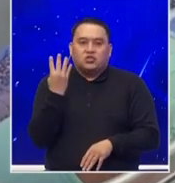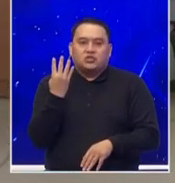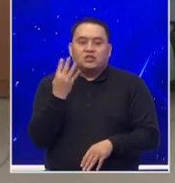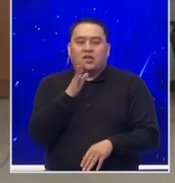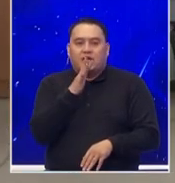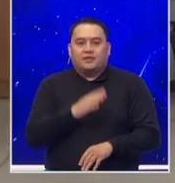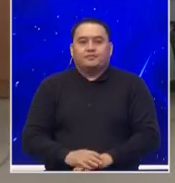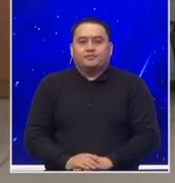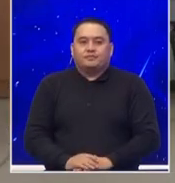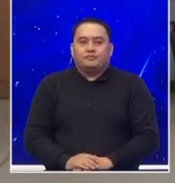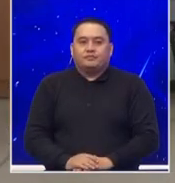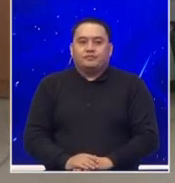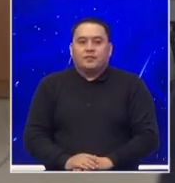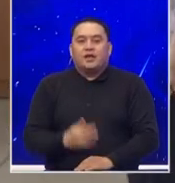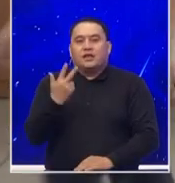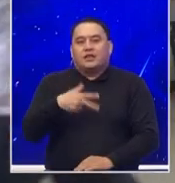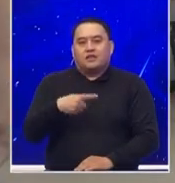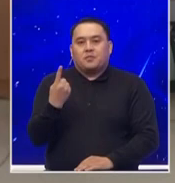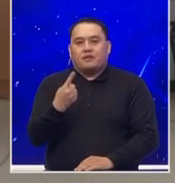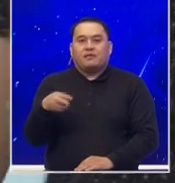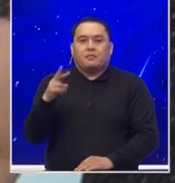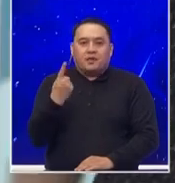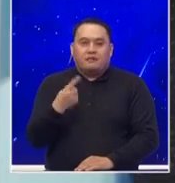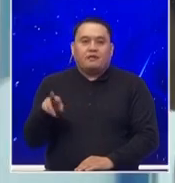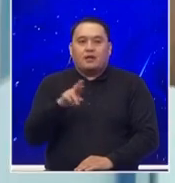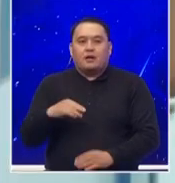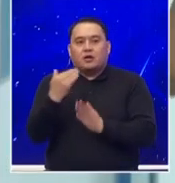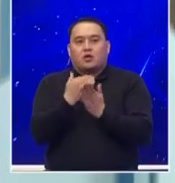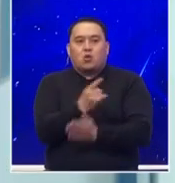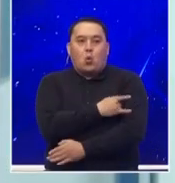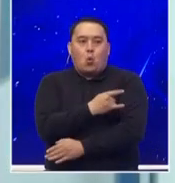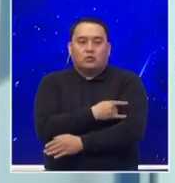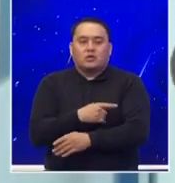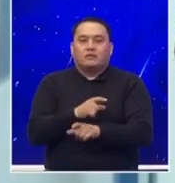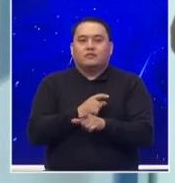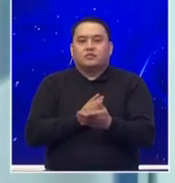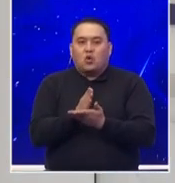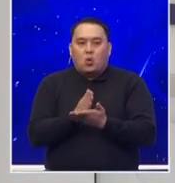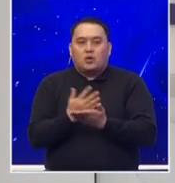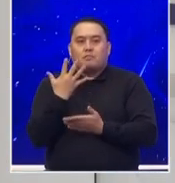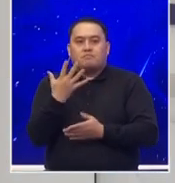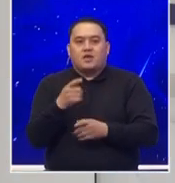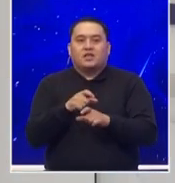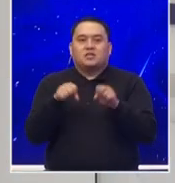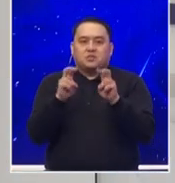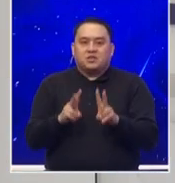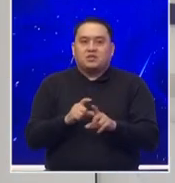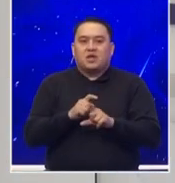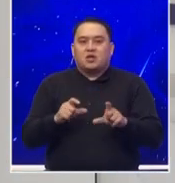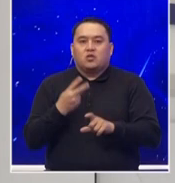годика. В ночь с 31 на 1 января в роддоме по графику дежурила бригада медиков в составе 5 акушер-гинекологов,